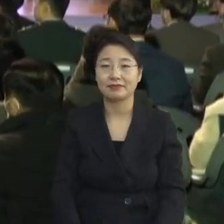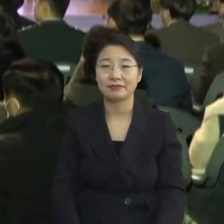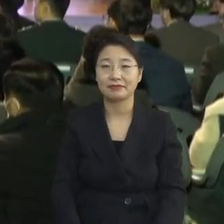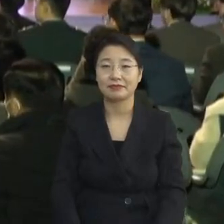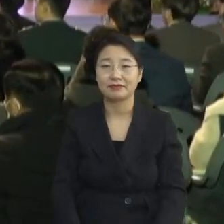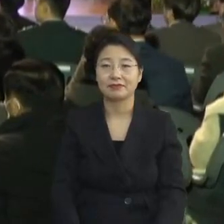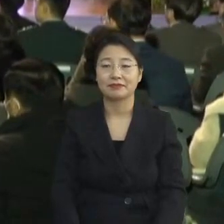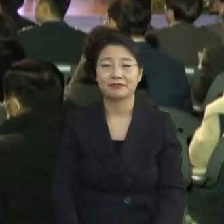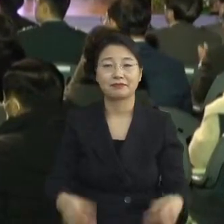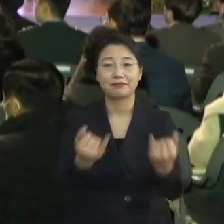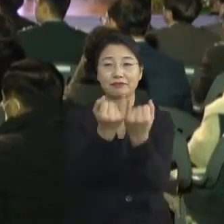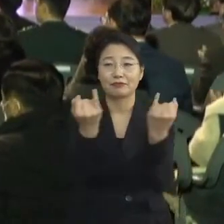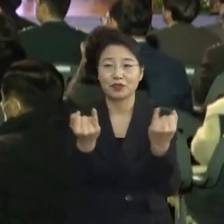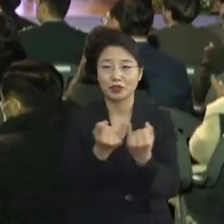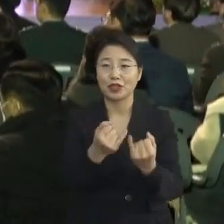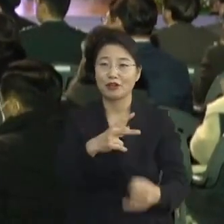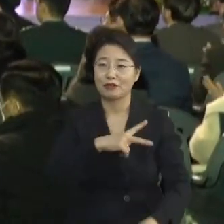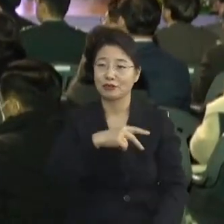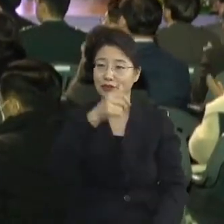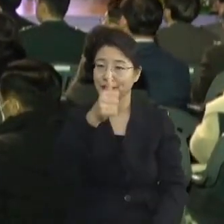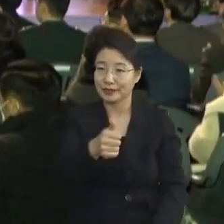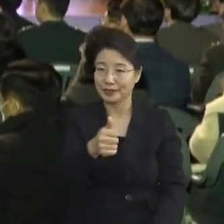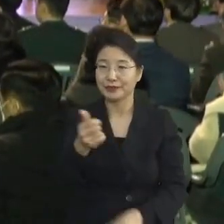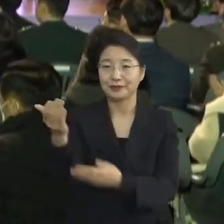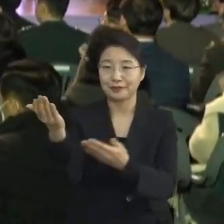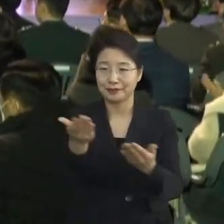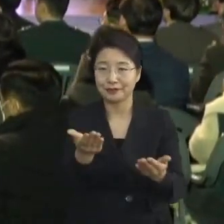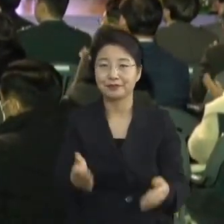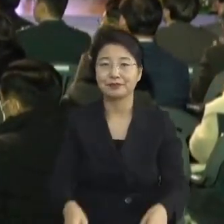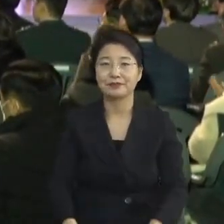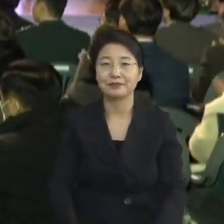교육 운영위원장님 참석하셨습니다.